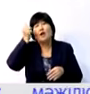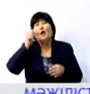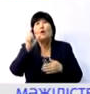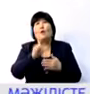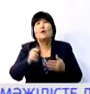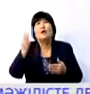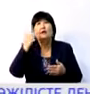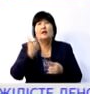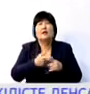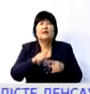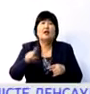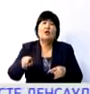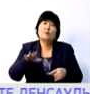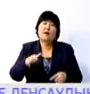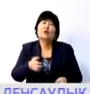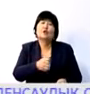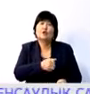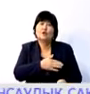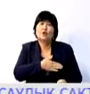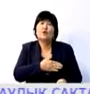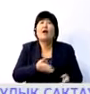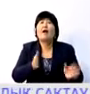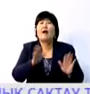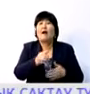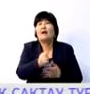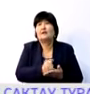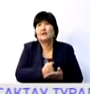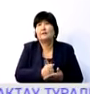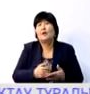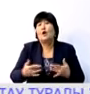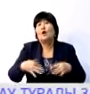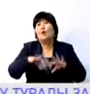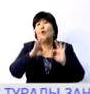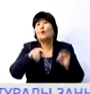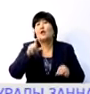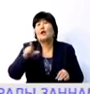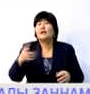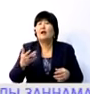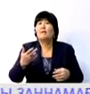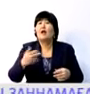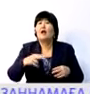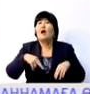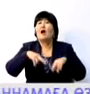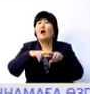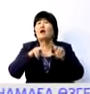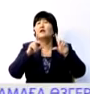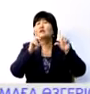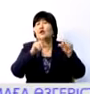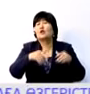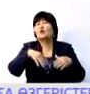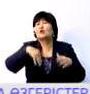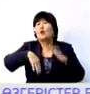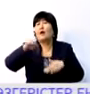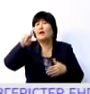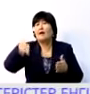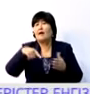иелері тыңдарманның мәңгілік жүрегінде қалды. Өнер адамдары астана асып, жоғарғы қалаларға